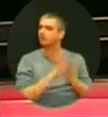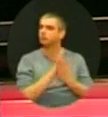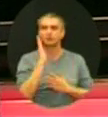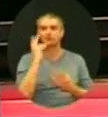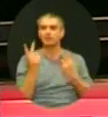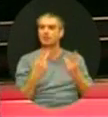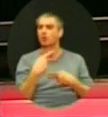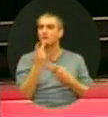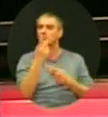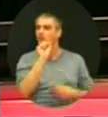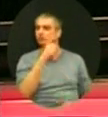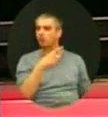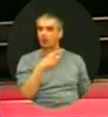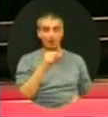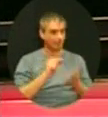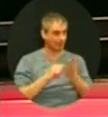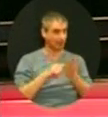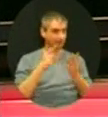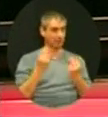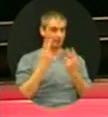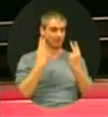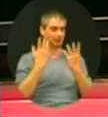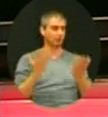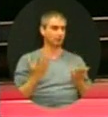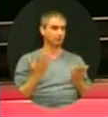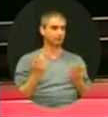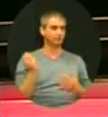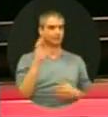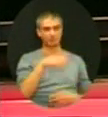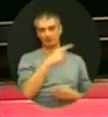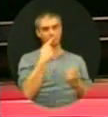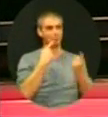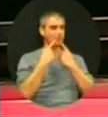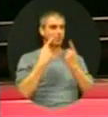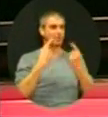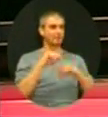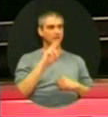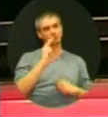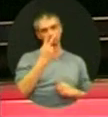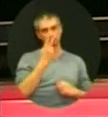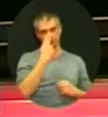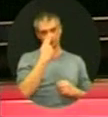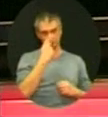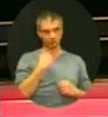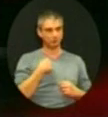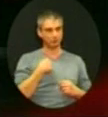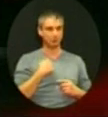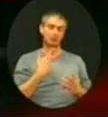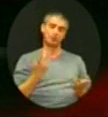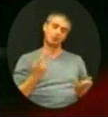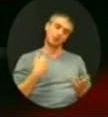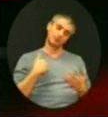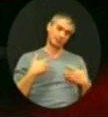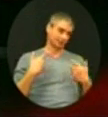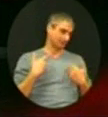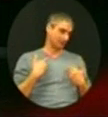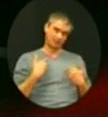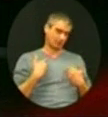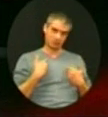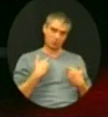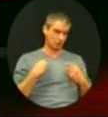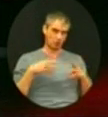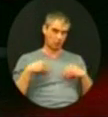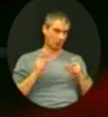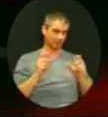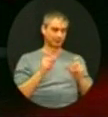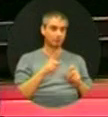מיטות לסורוקה? משום שזה דבר חיוני. הגענו היום לדיון בוועדה, ושוב ניסו לדחוף אותנו למקום שאנחנו, לשמחתי, לטעמי, לא אפשרנו